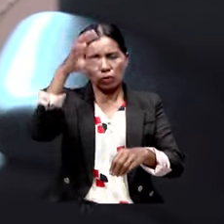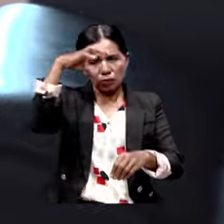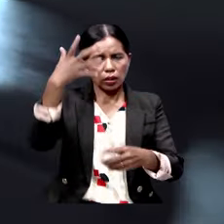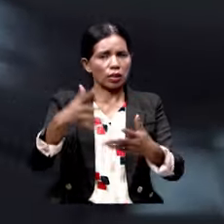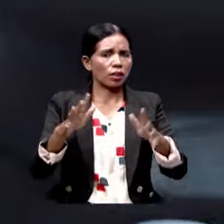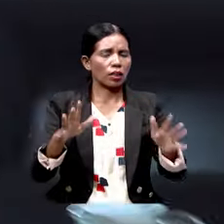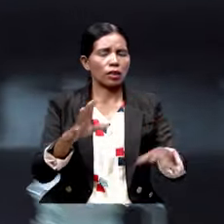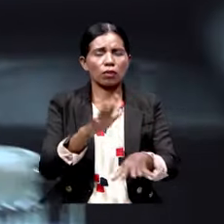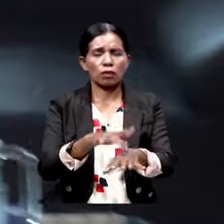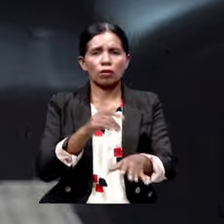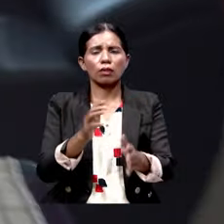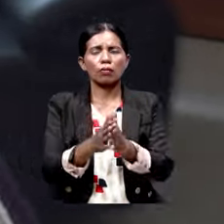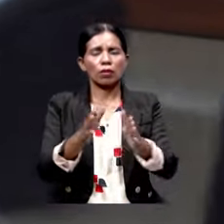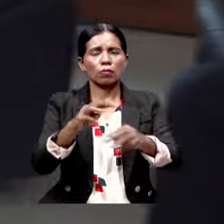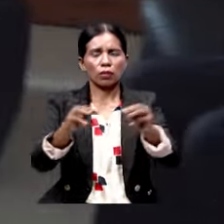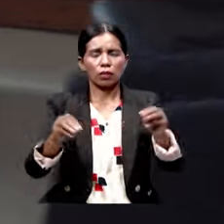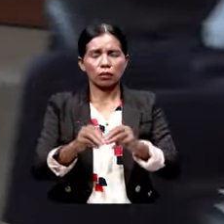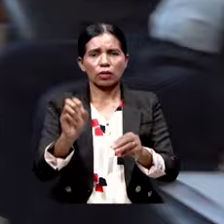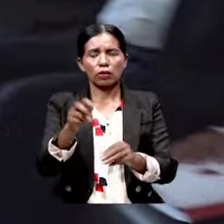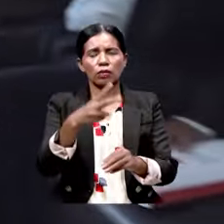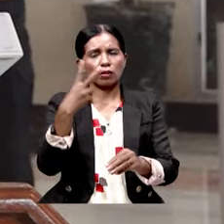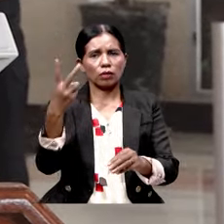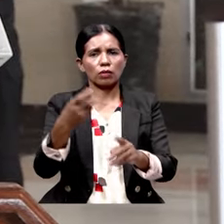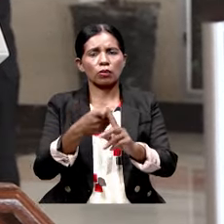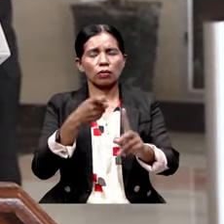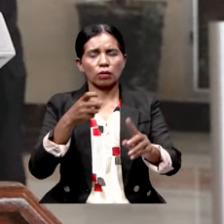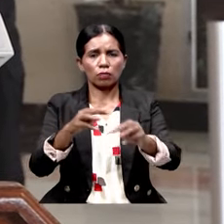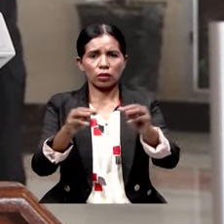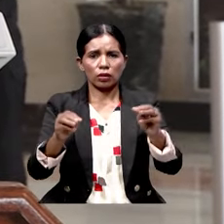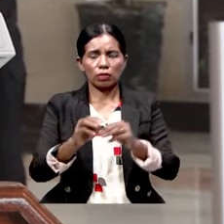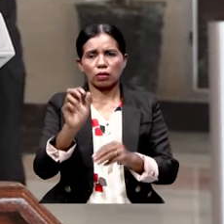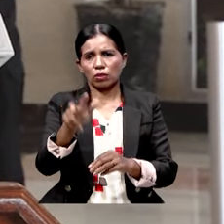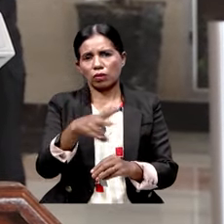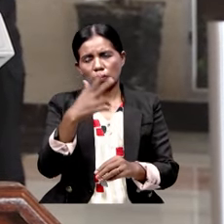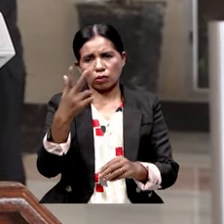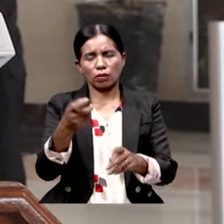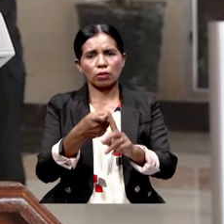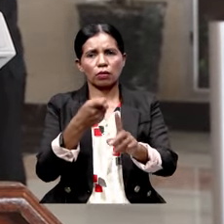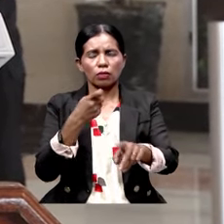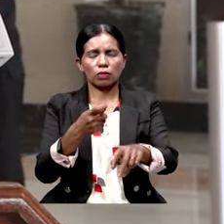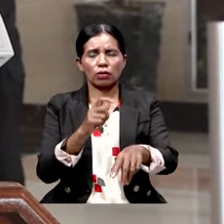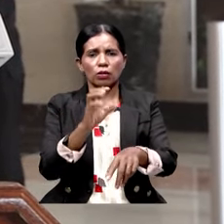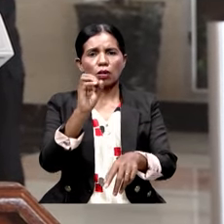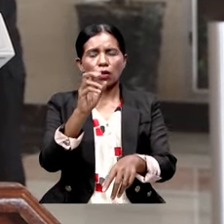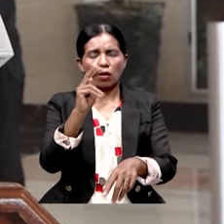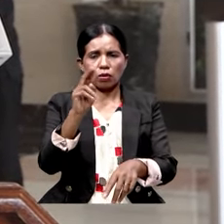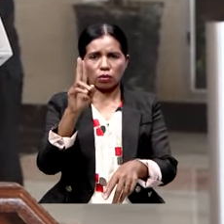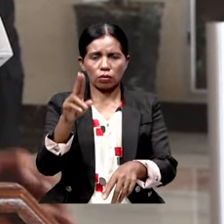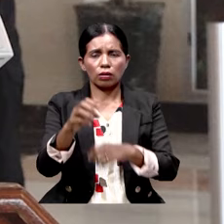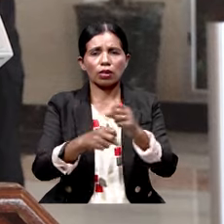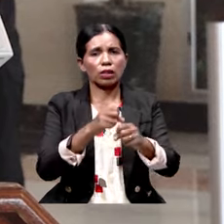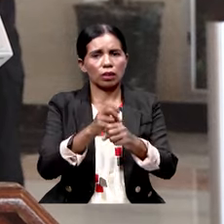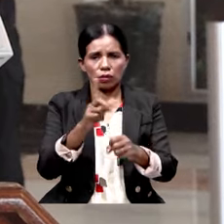afeta makas, munisipiu San Resin Rua, usi munisipiu San Resin Tolu. Tuir previsão si ONU iha inisiu tinang rirorong